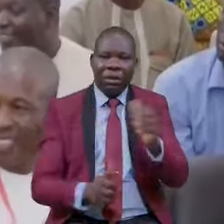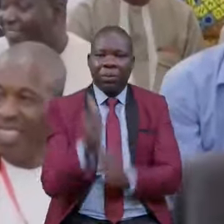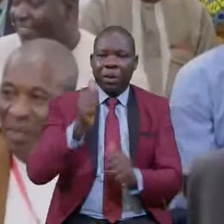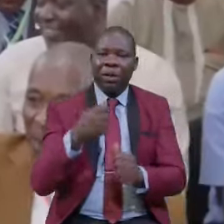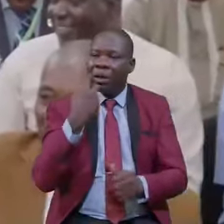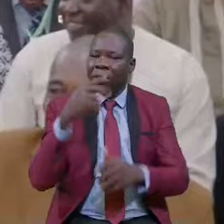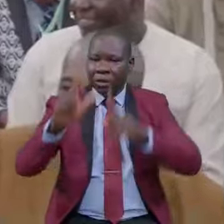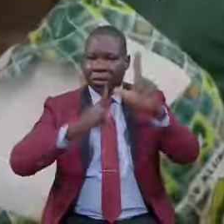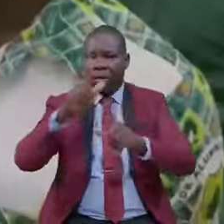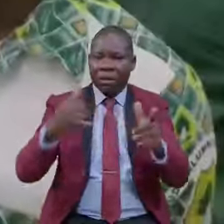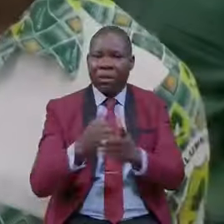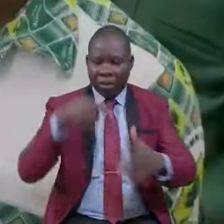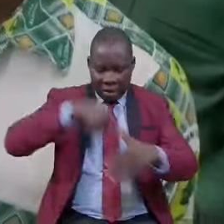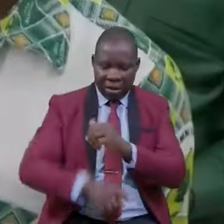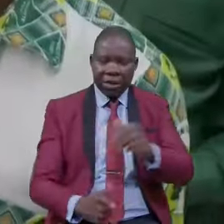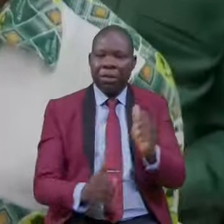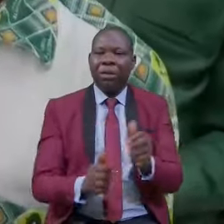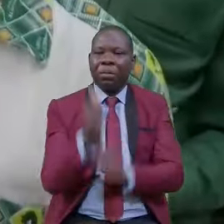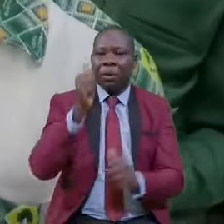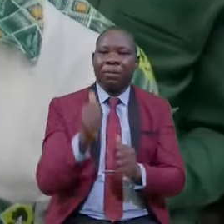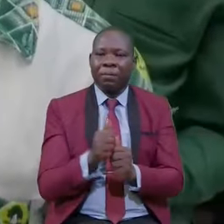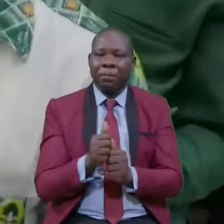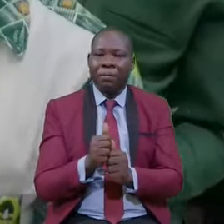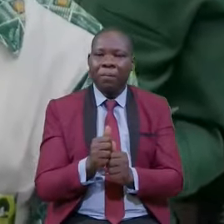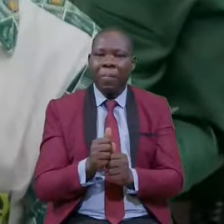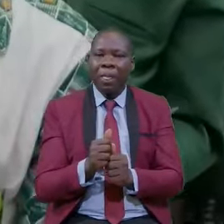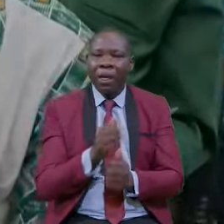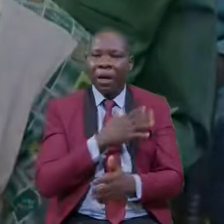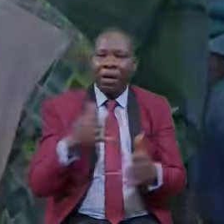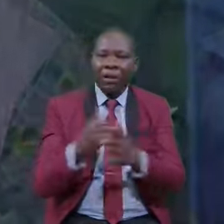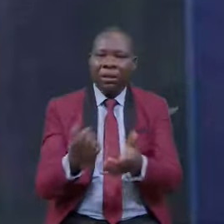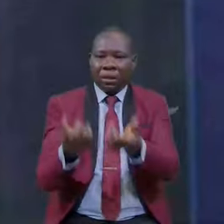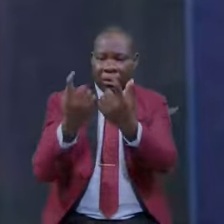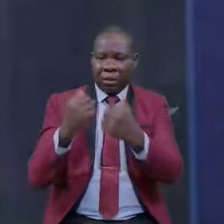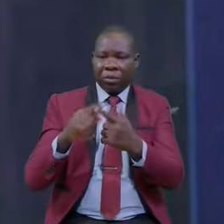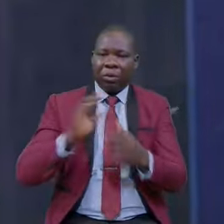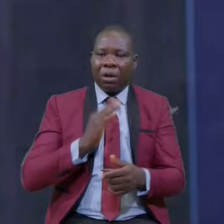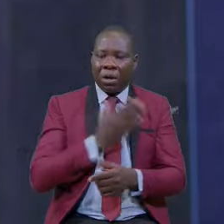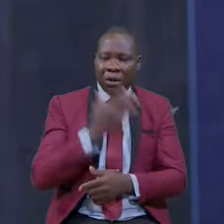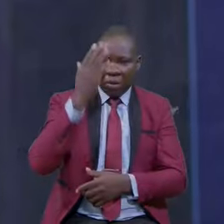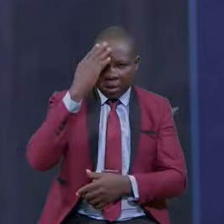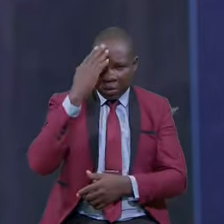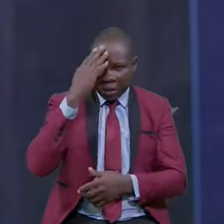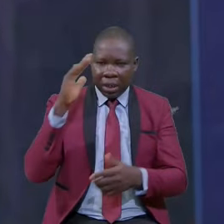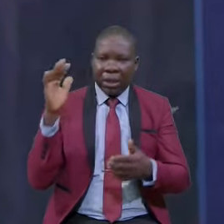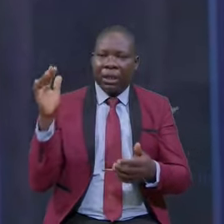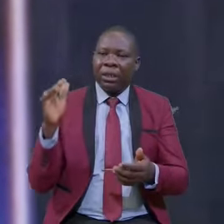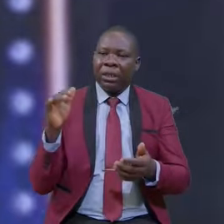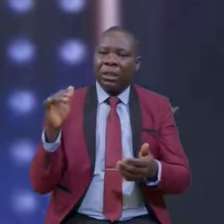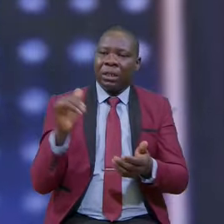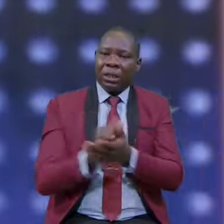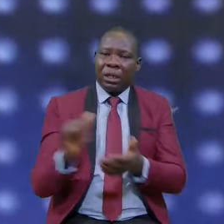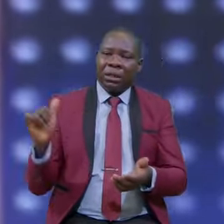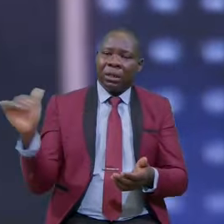Toi tu dis profond là-bas, profond. Et cela nous est parvenu qu'on appelle ces articles